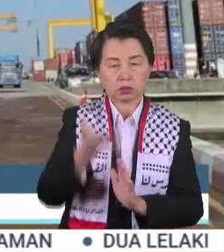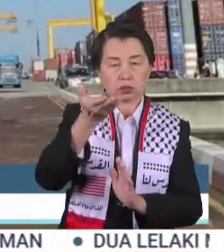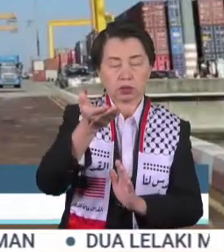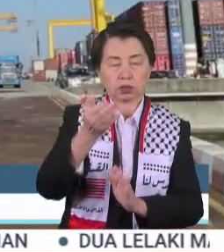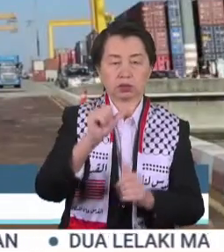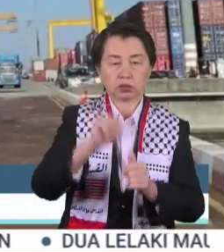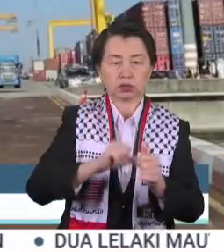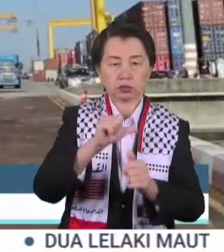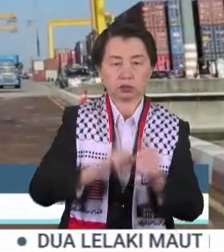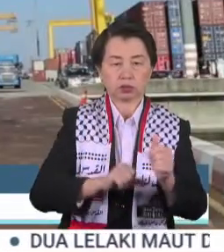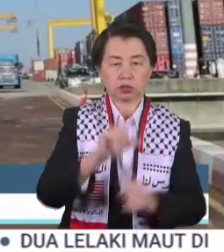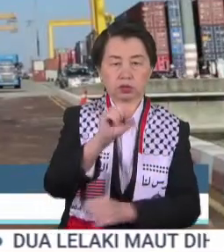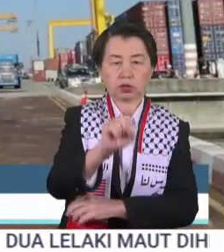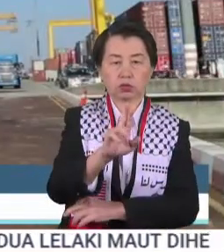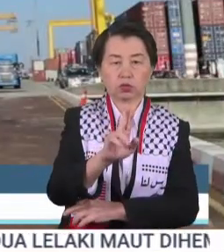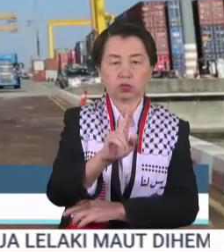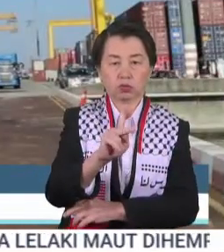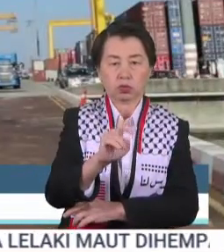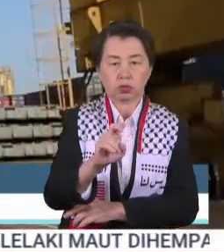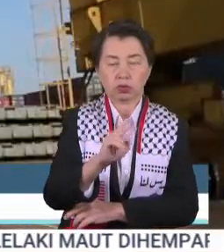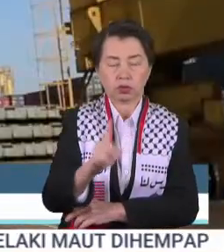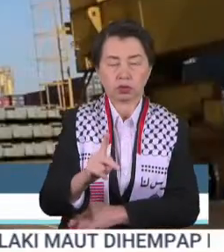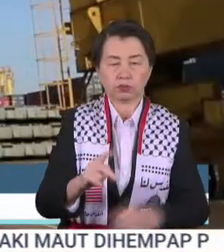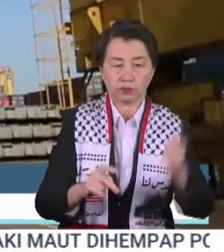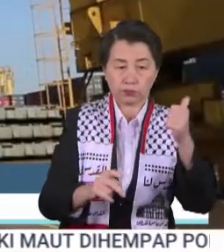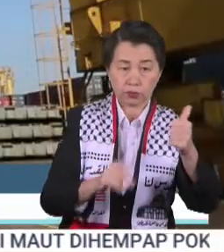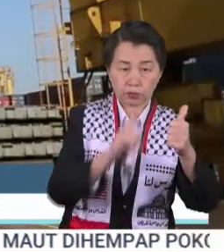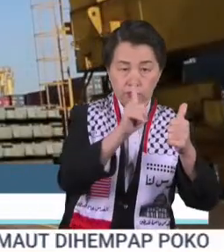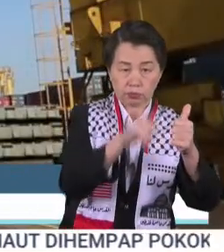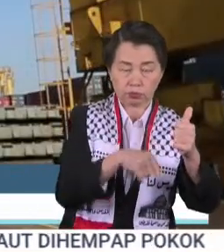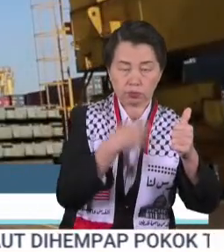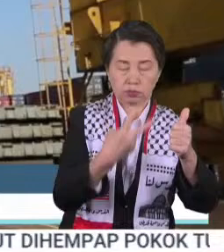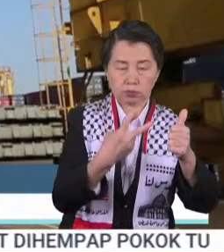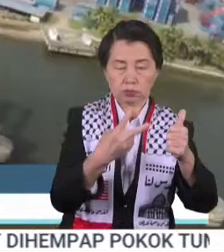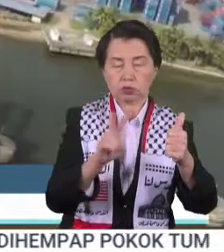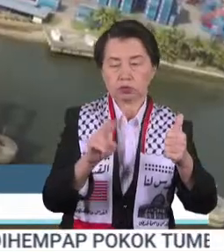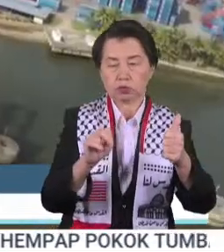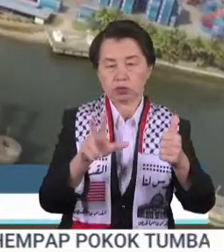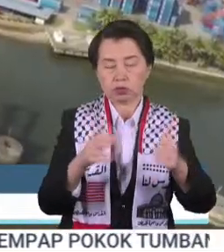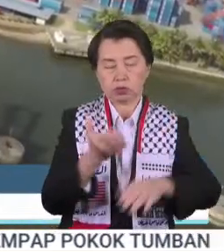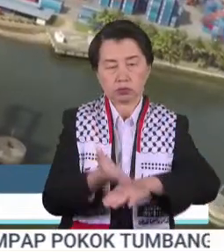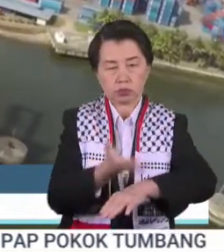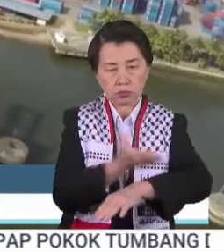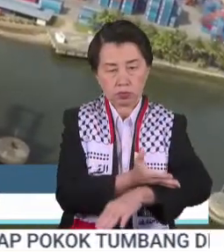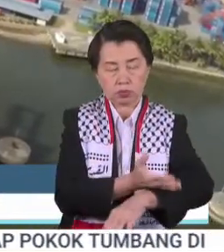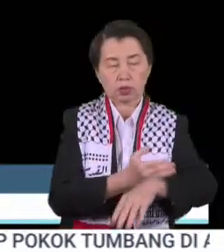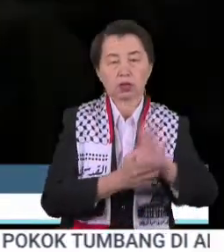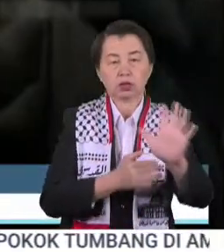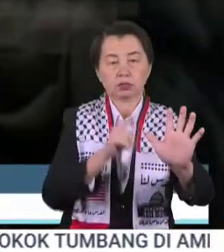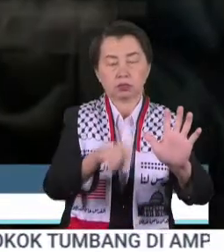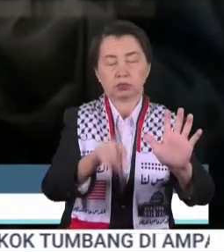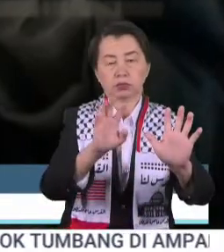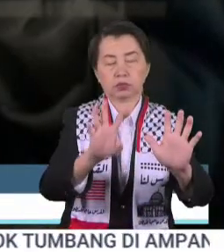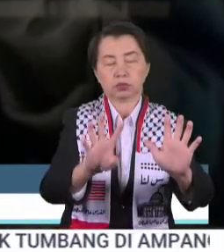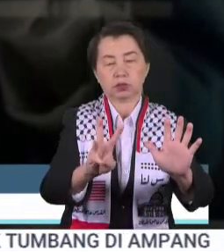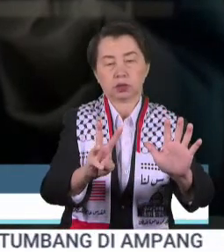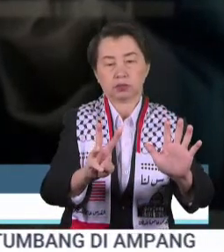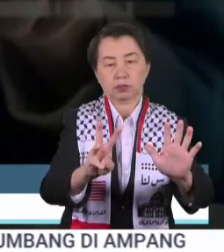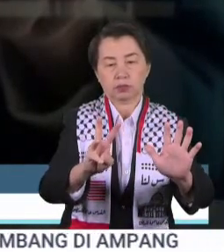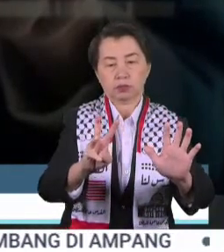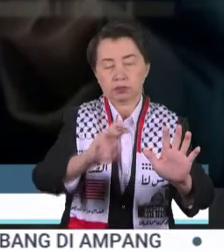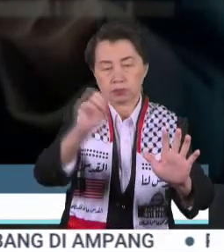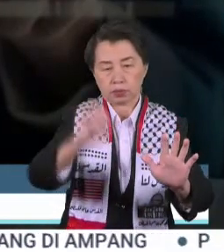pada setiap suku. Pada suku pertama 2023, ekonomi berkembang pada